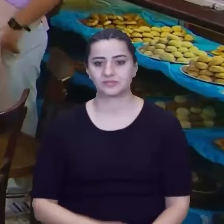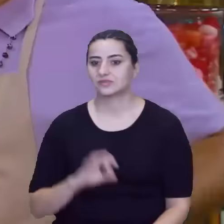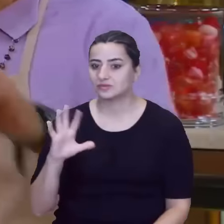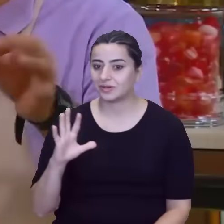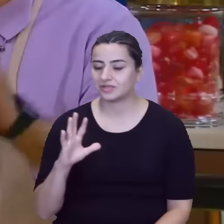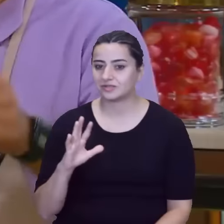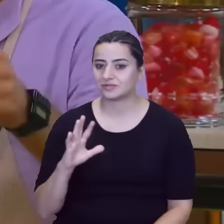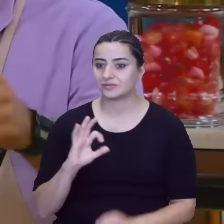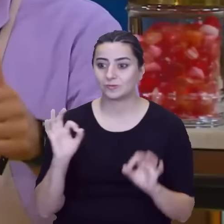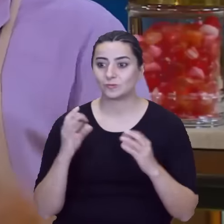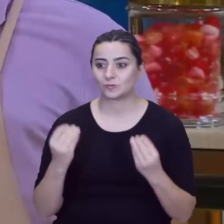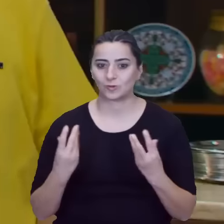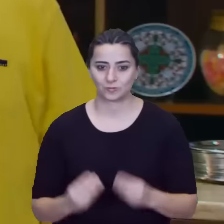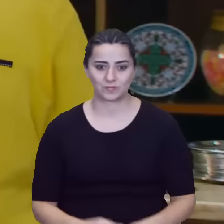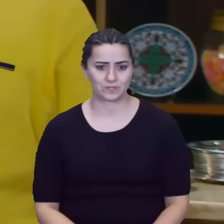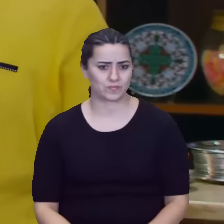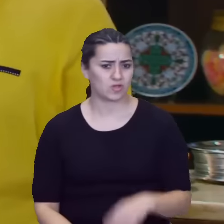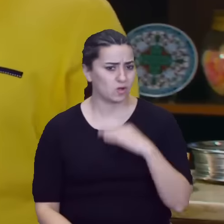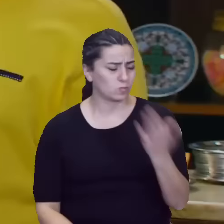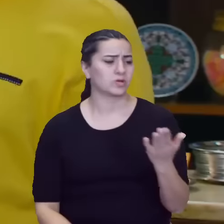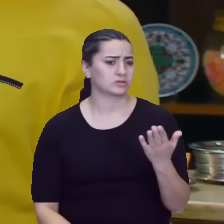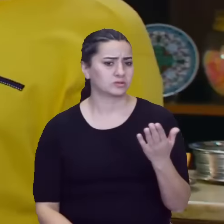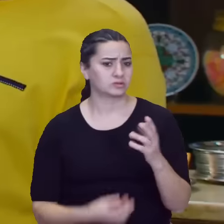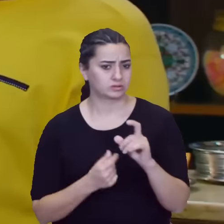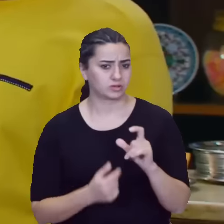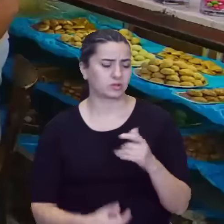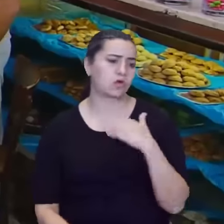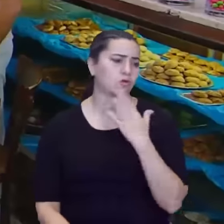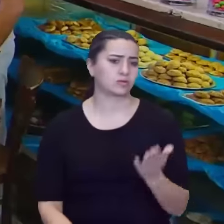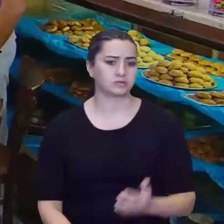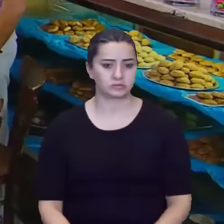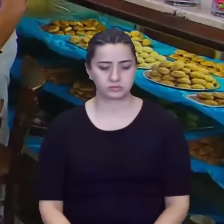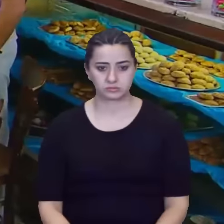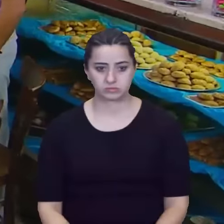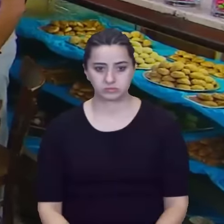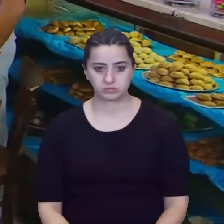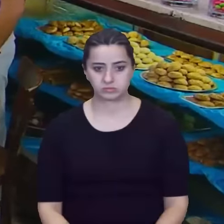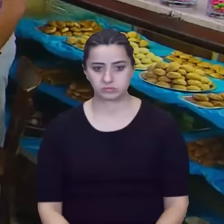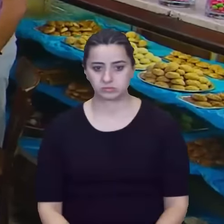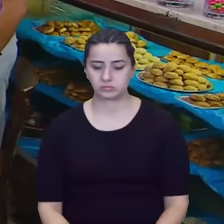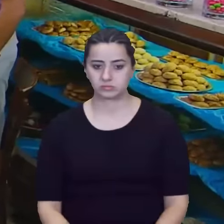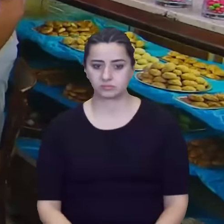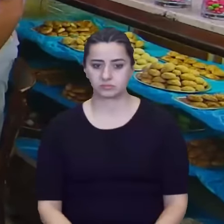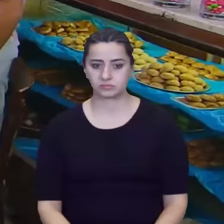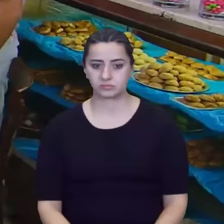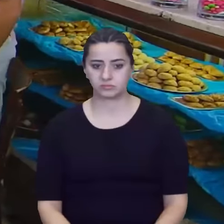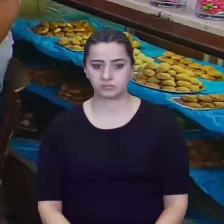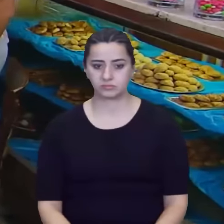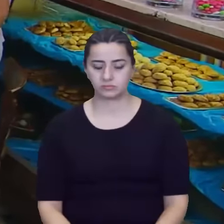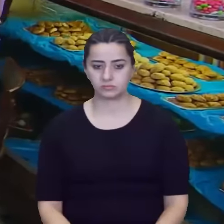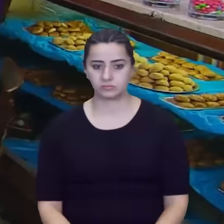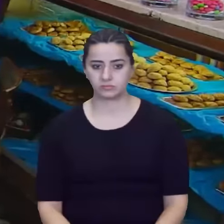ya. Zeşön, şahane oldu. Ya olacak şey mi Çağatay? Sami fırından çıktı, gülümseyerek gençlere